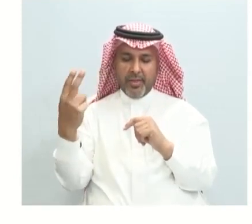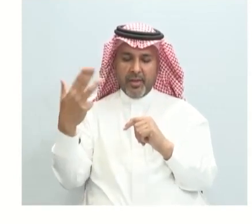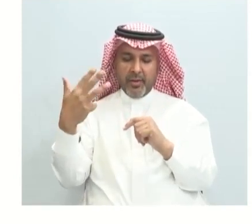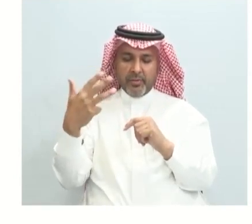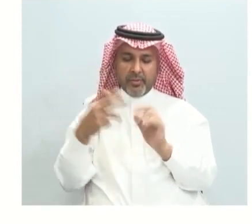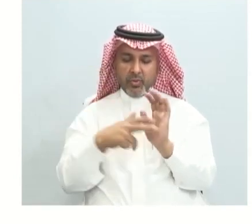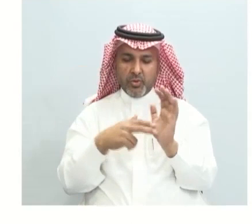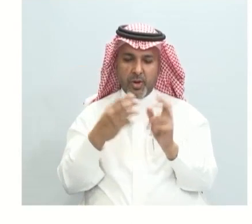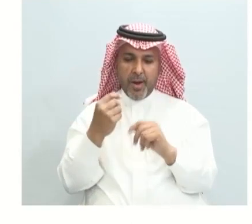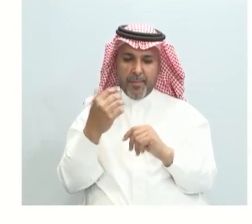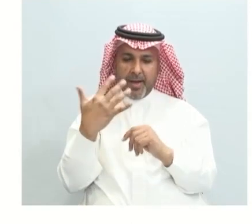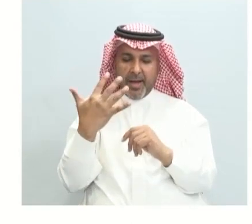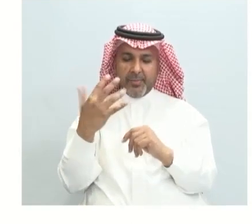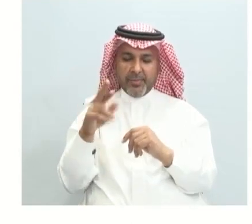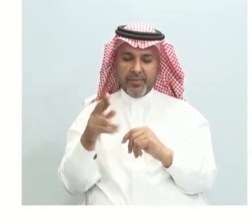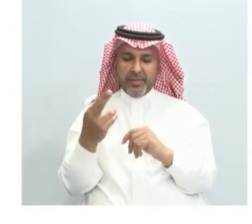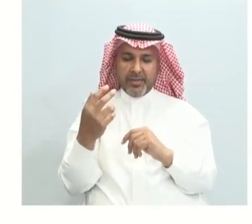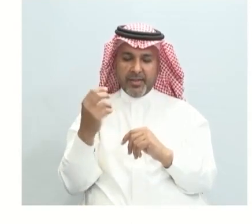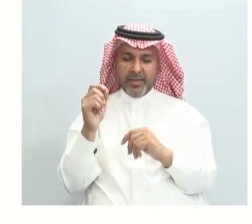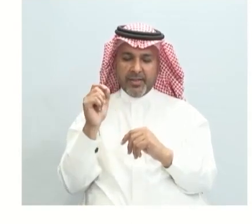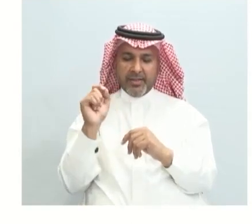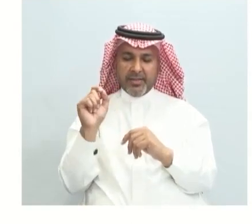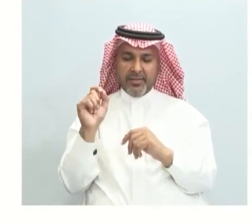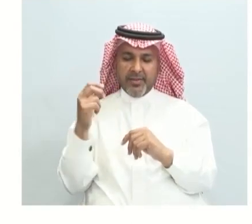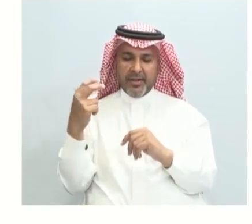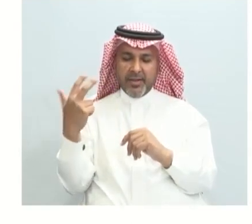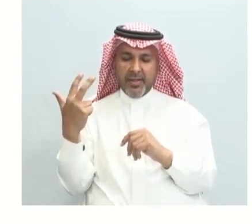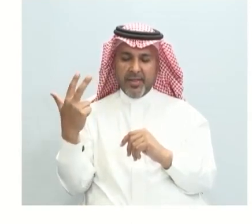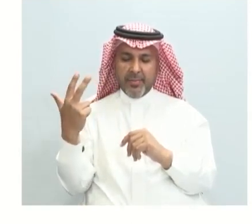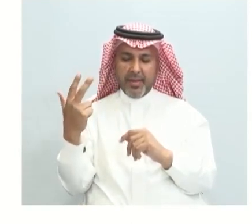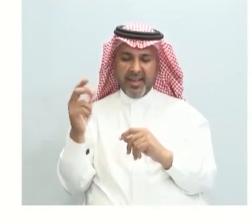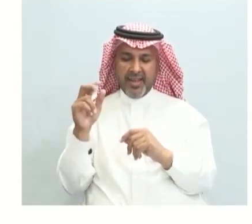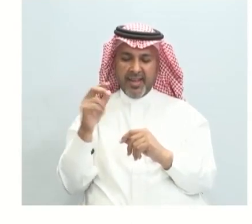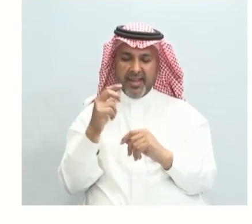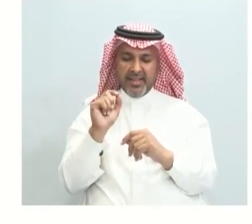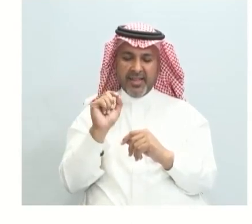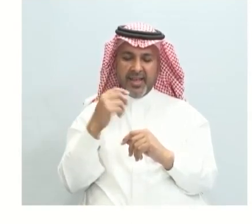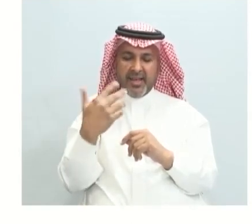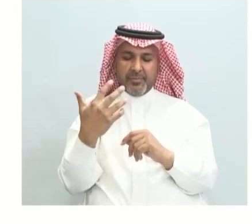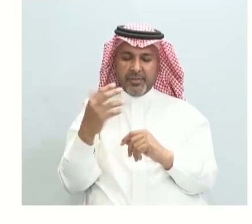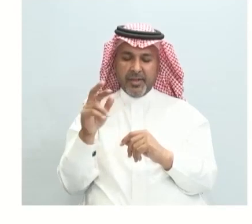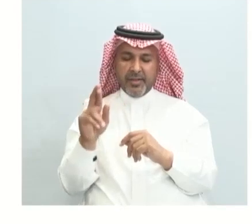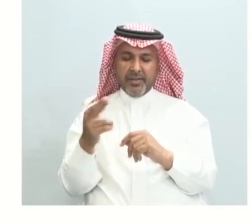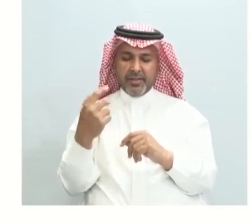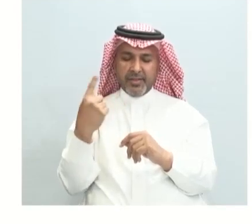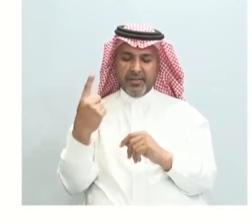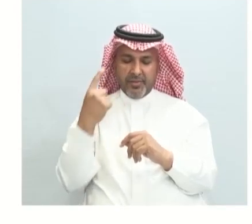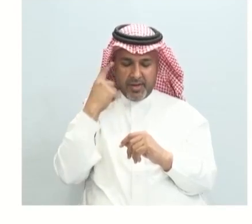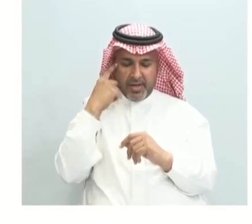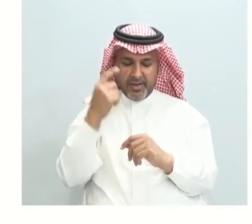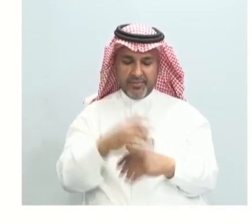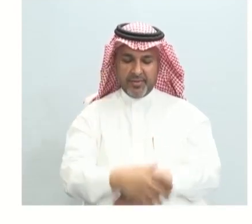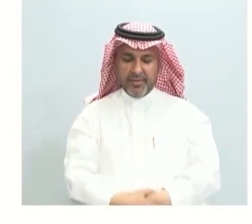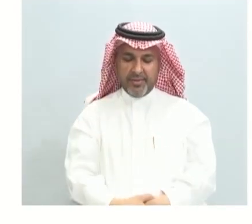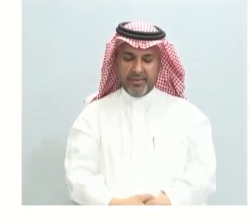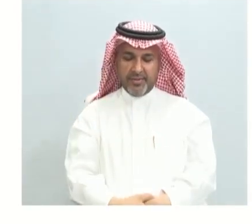وبالتالي شوفوا صار 5.08 يعني 5.1 ها 5.1 لان لو كانت الزاويه 90 هذ من الثلاثيات